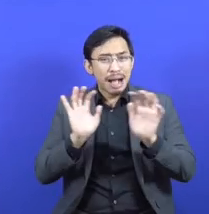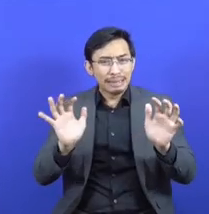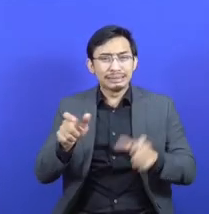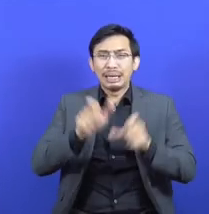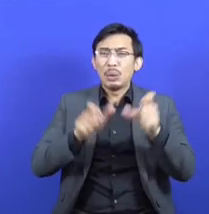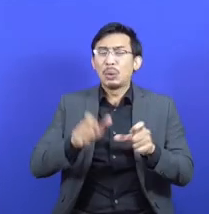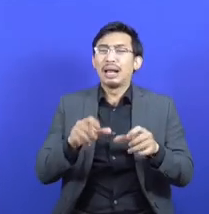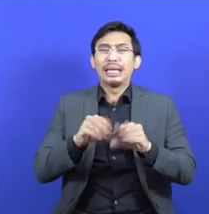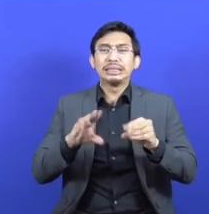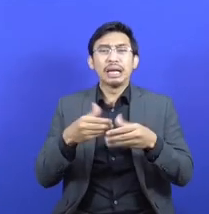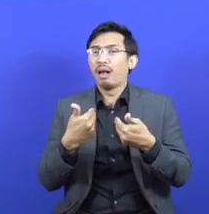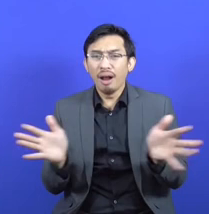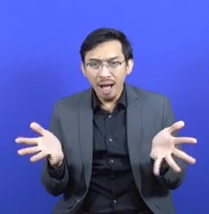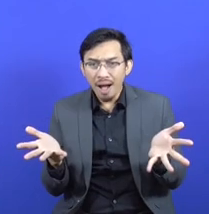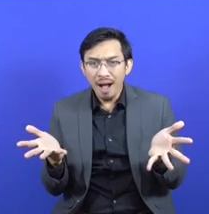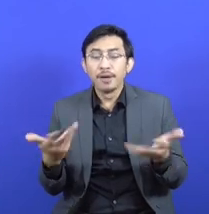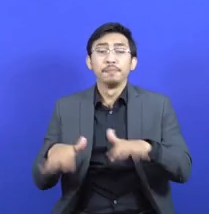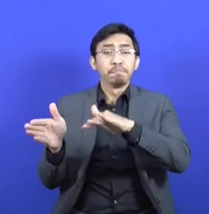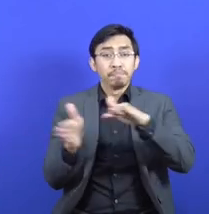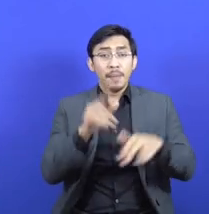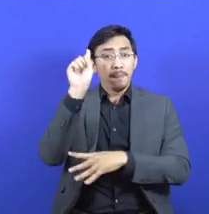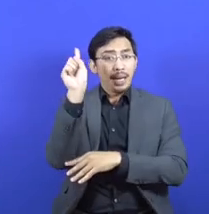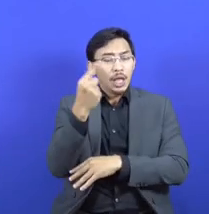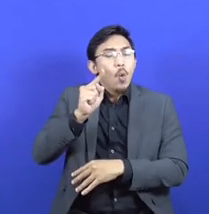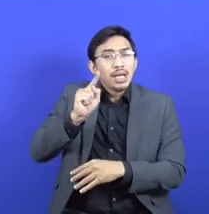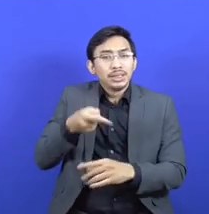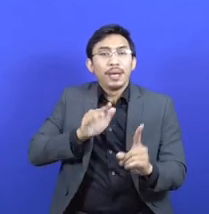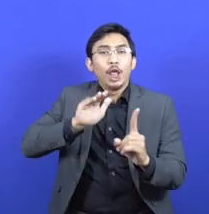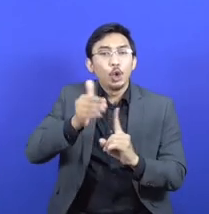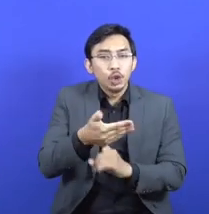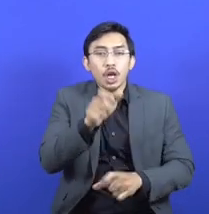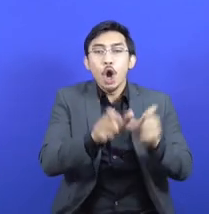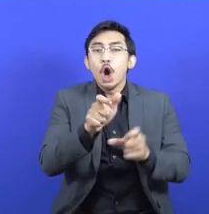orang kehilangan pekerjaan. Selain itu, pemerintah wajib melindungi